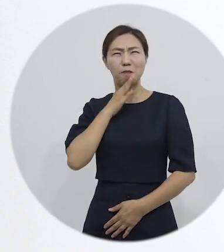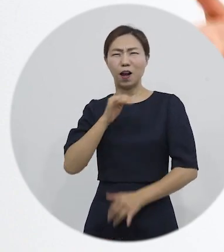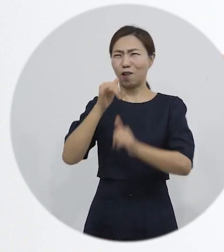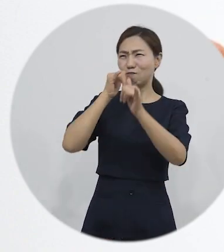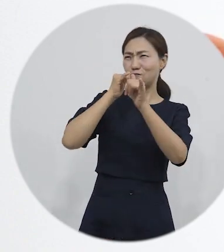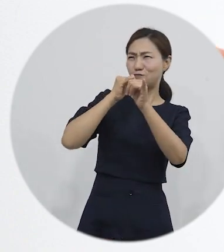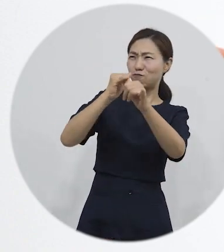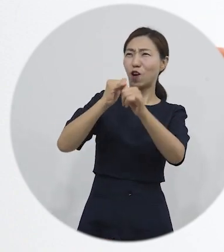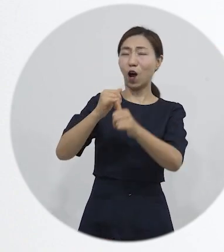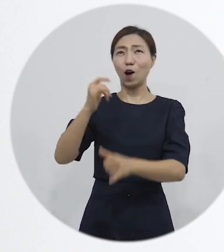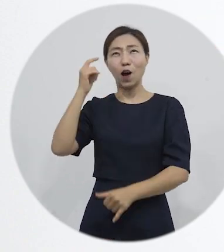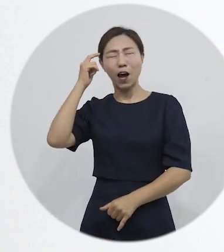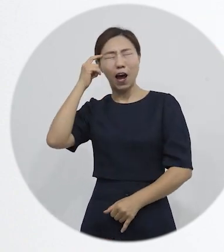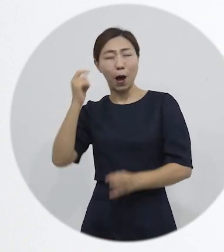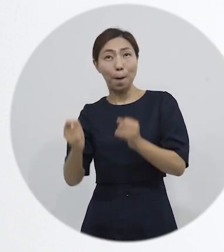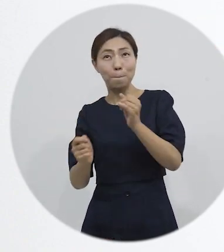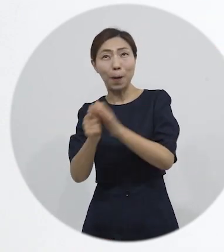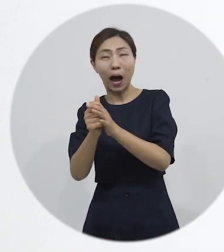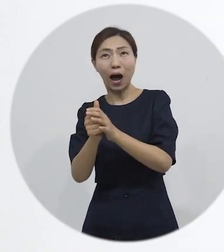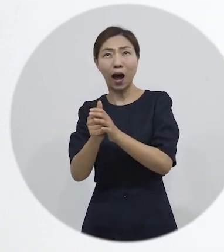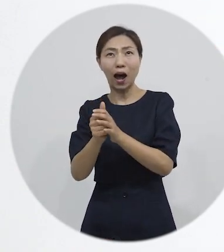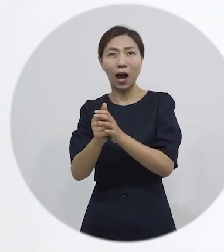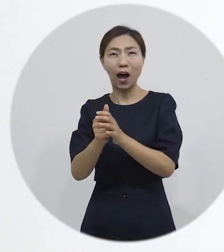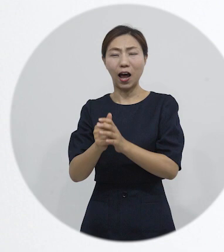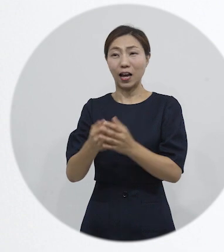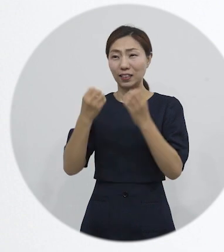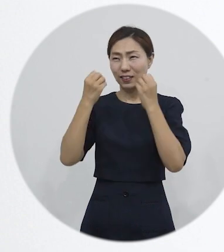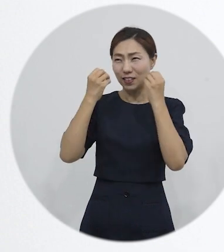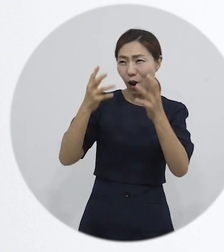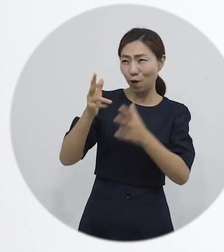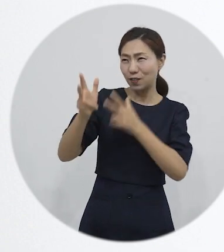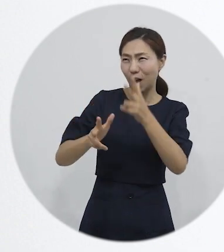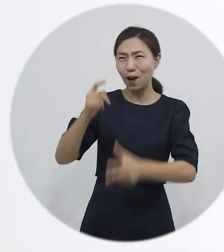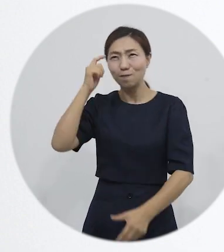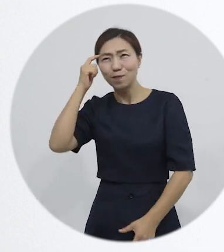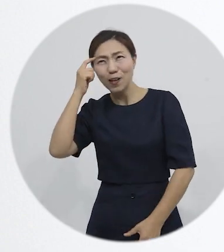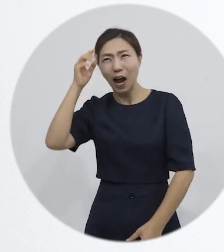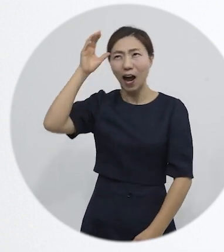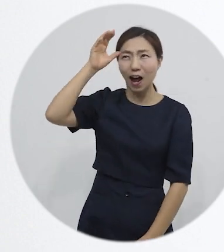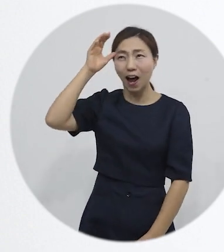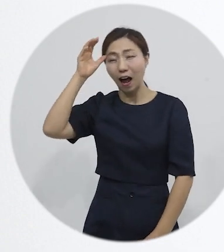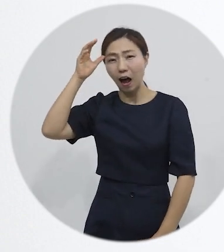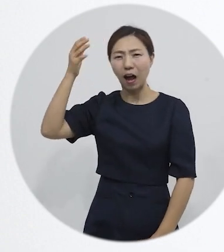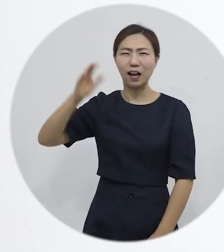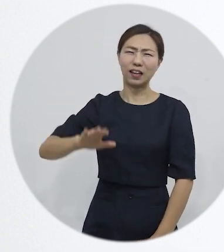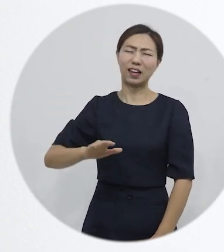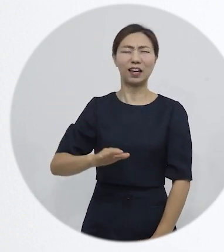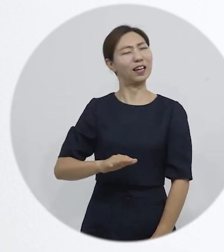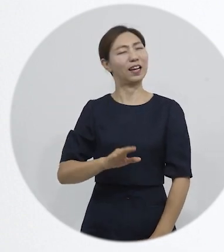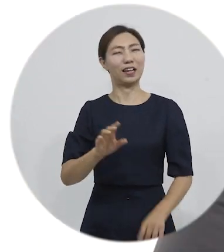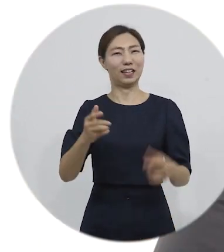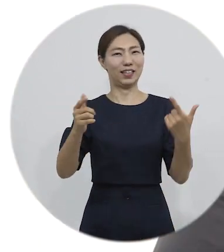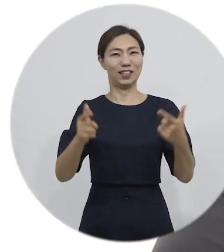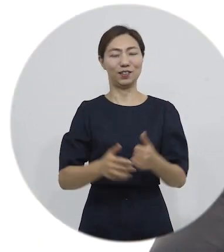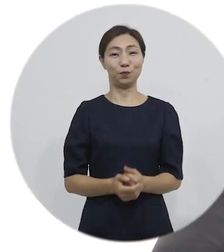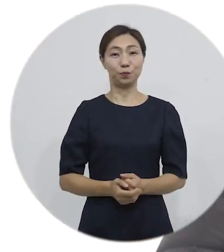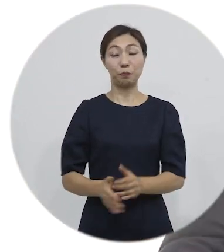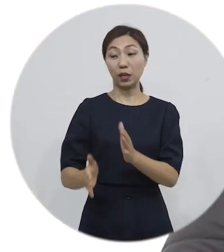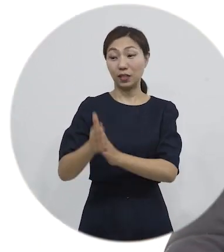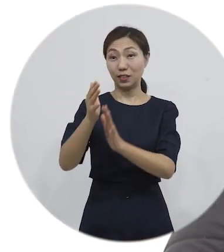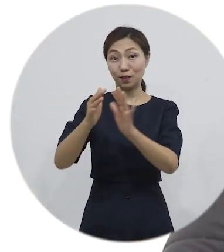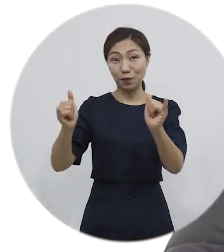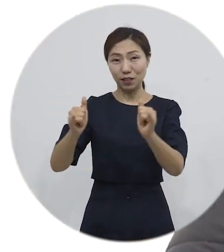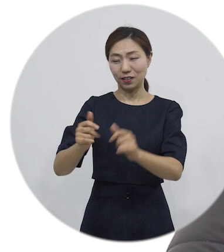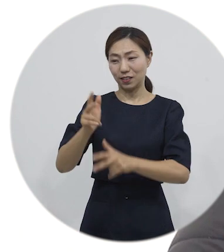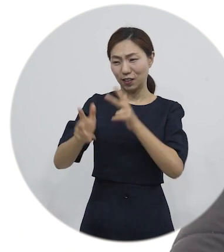이렇게 참신하고 그 다음에 신선하고 막 이런 사업이 있을 거라고 생각을 했어요. 근데 사실 그건 말이 안 되죠. 왜냐하면